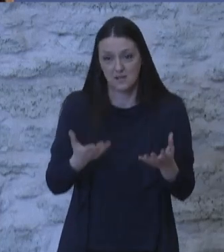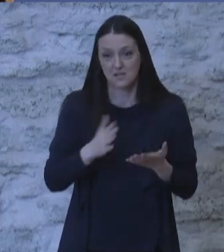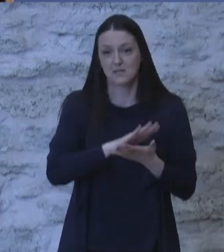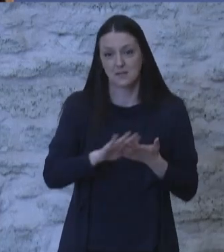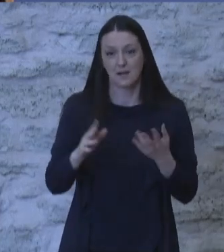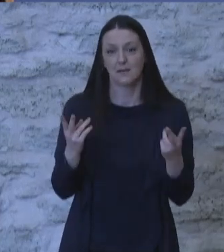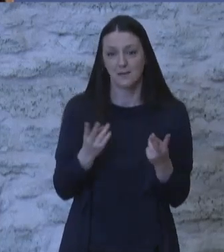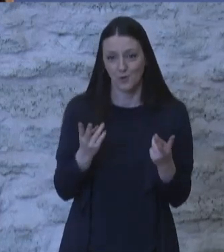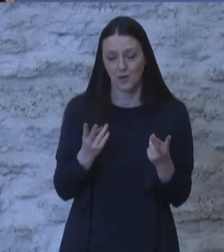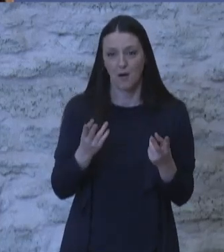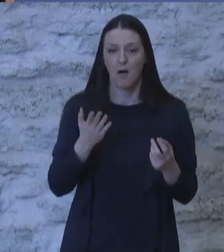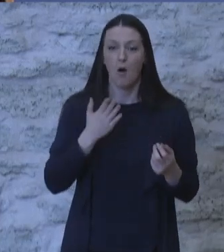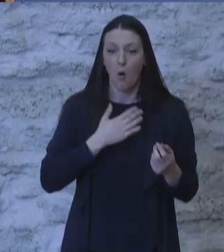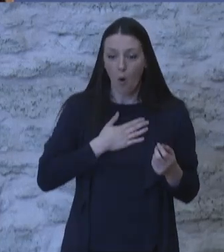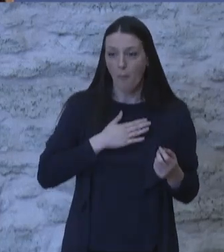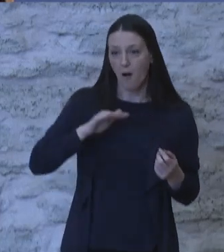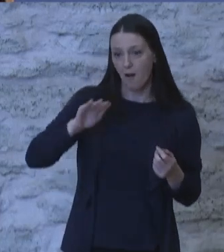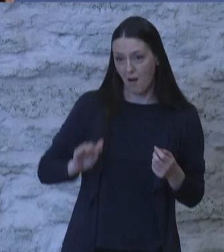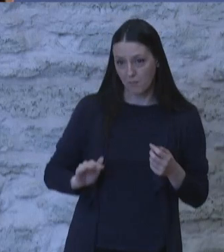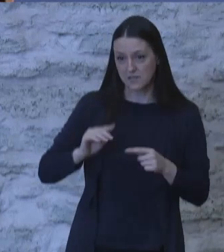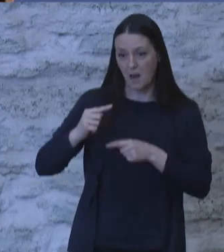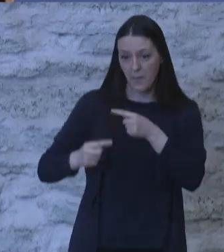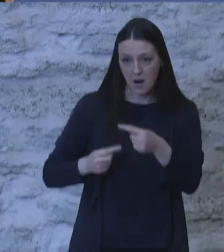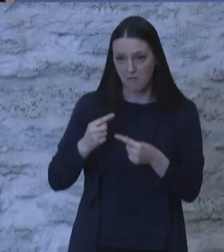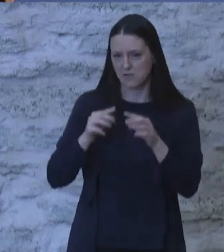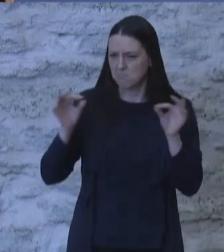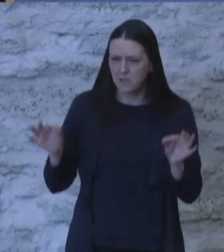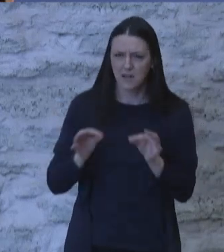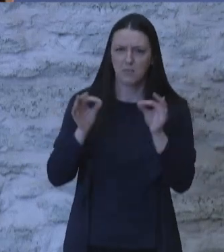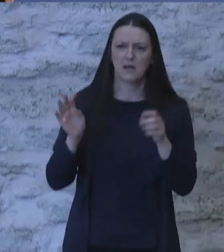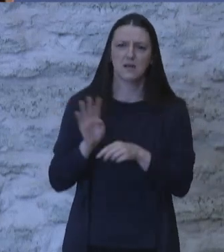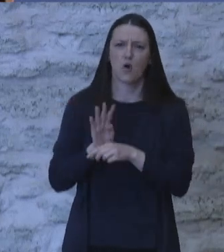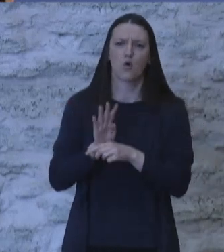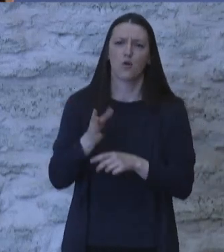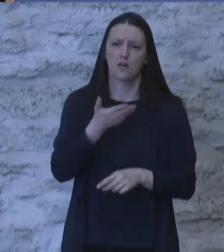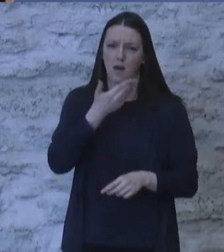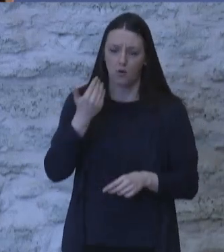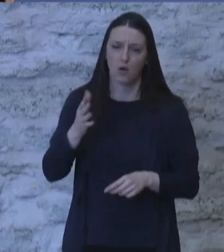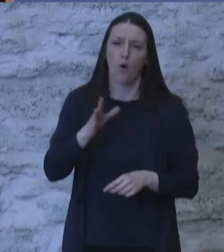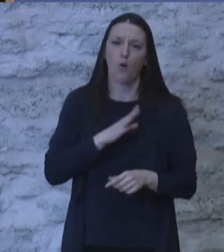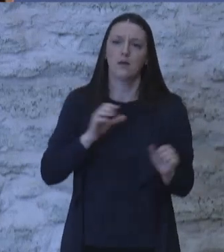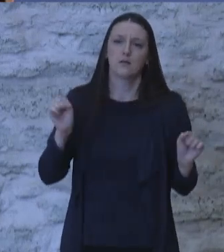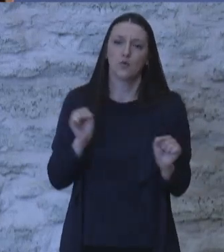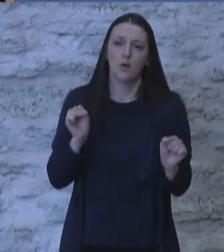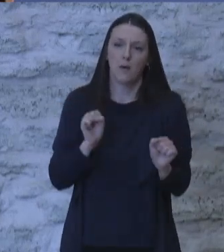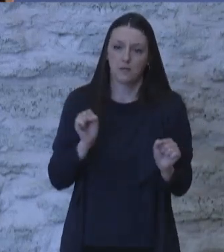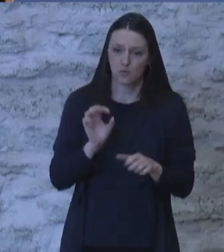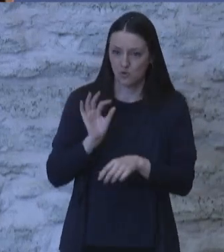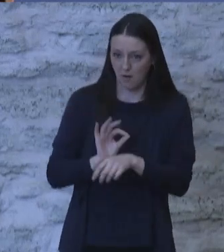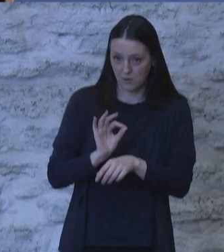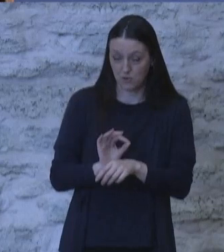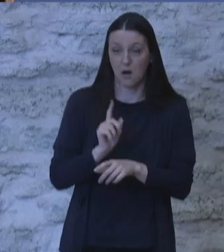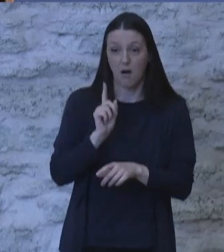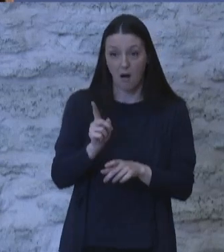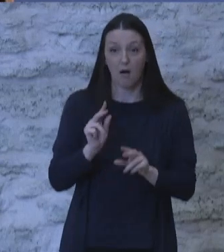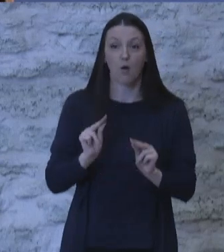niimoodi. Minu lapsepõlves polnud mingid koronat, olid külmetushaigused, aga loomulikult minu